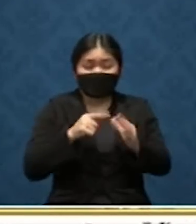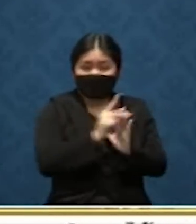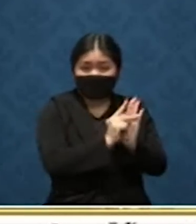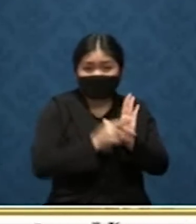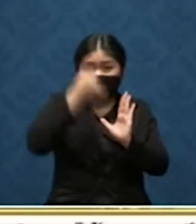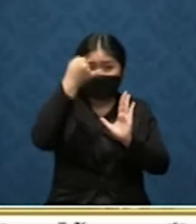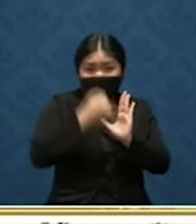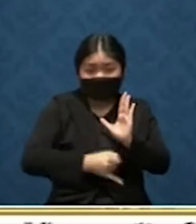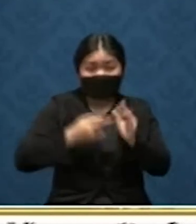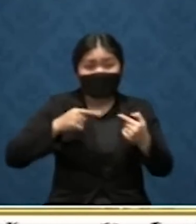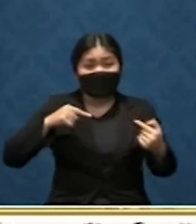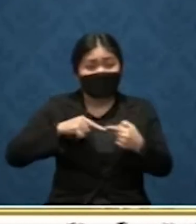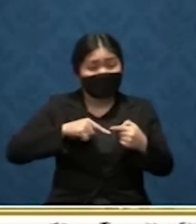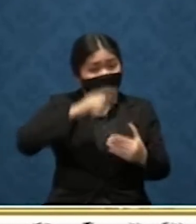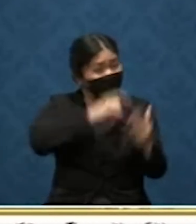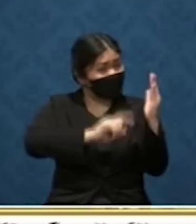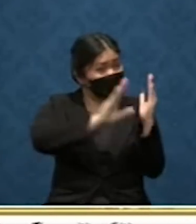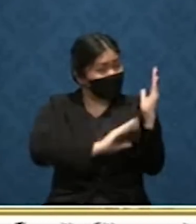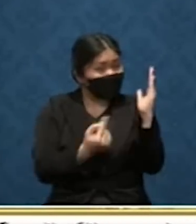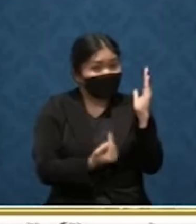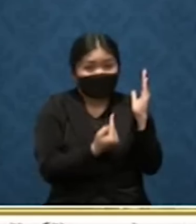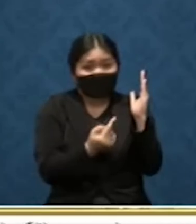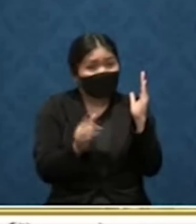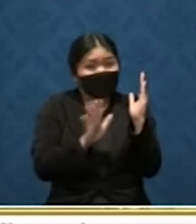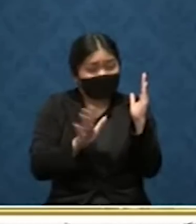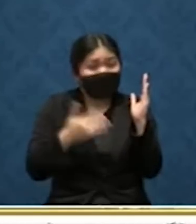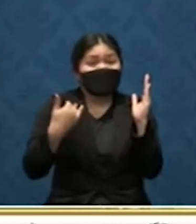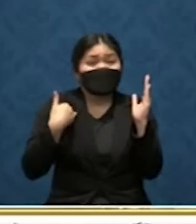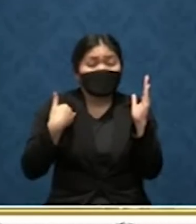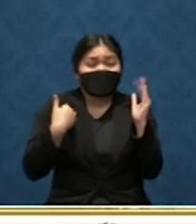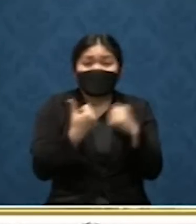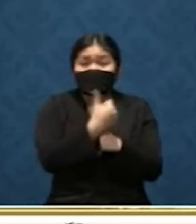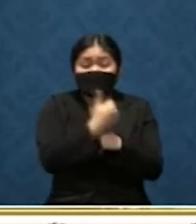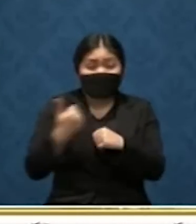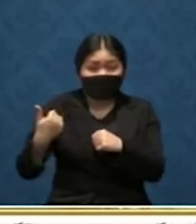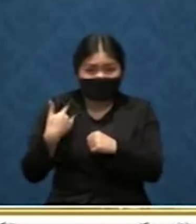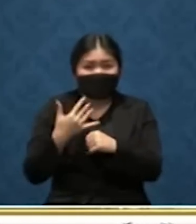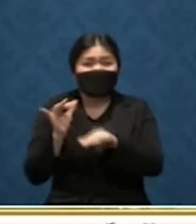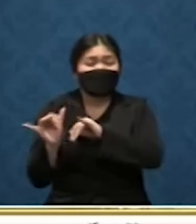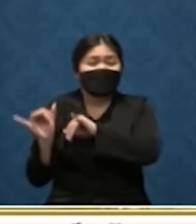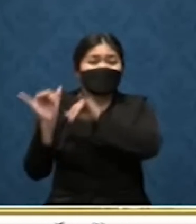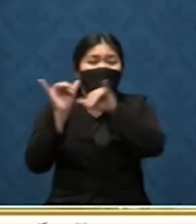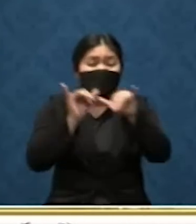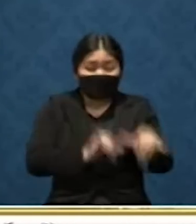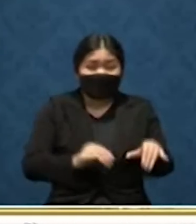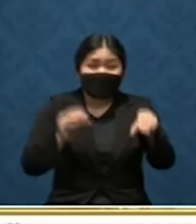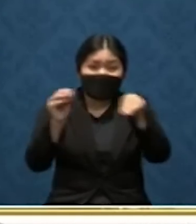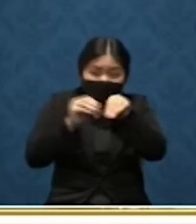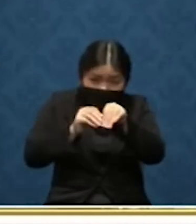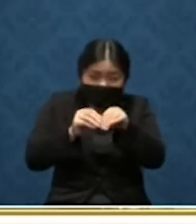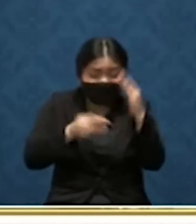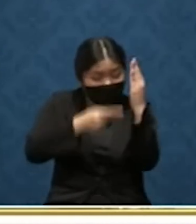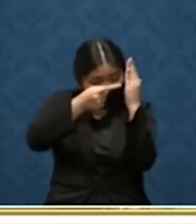ไม่ได้อยู่จำกัดเฉพาะในประเทศไทยเทานั้นครับยังมีประเภทที่มาตั้งถินฐานที่มั่นอยู่ติดชายแดนไทย